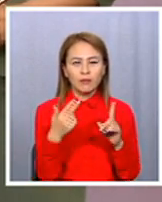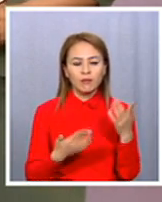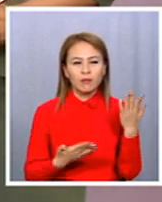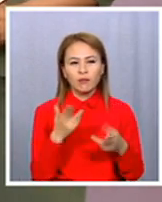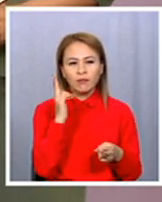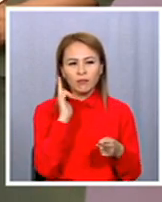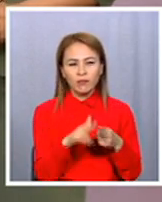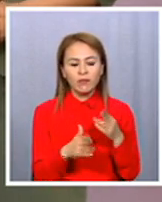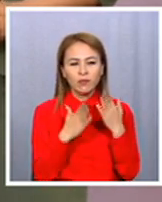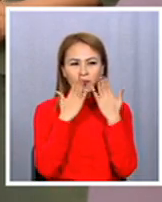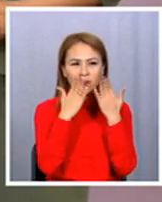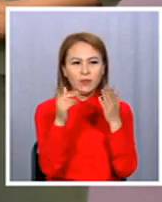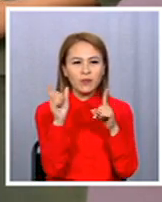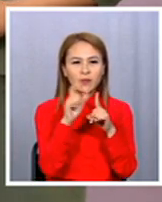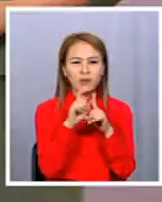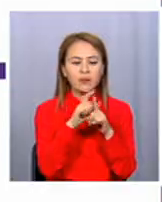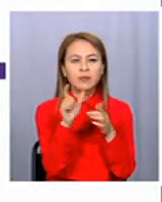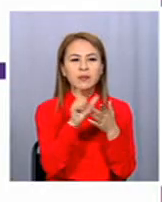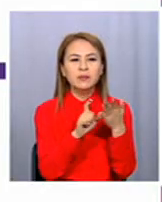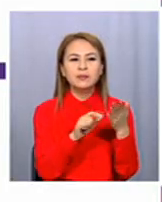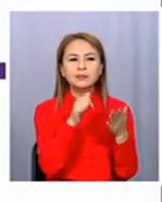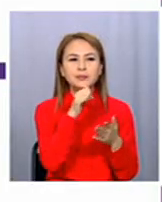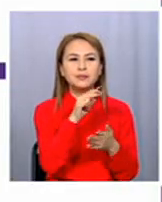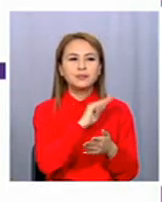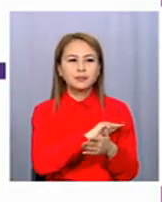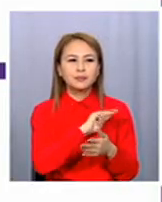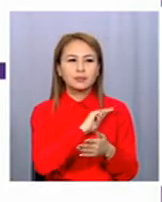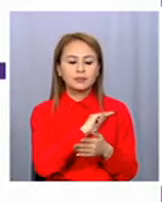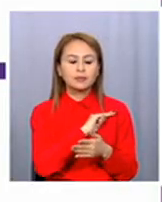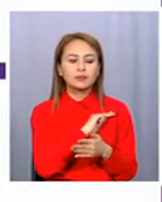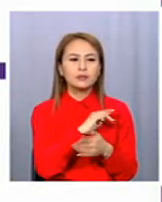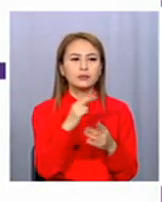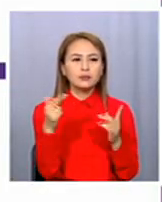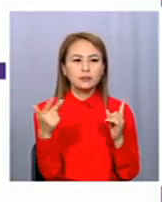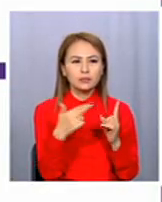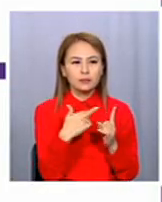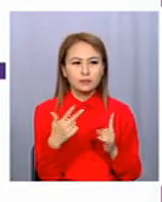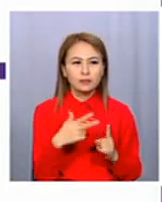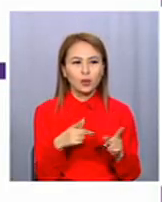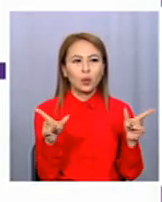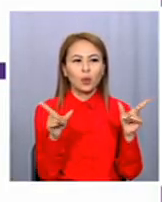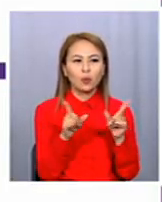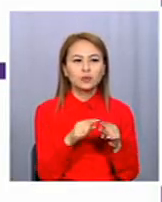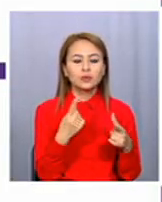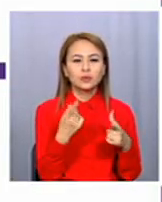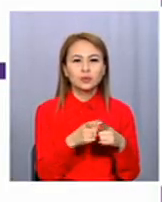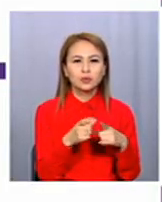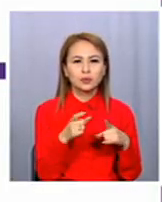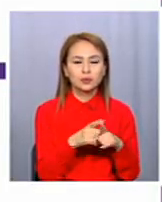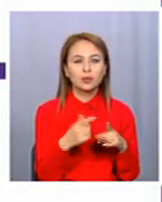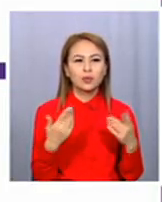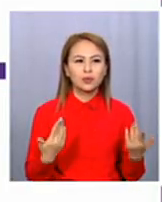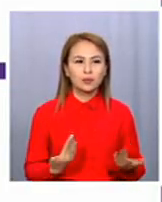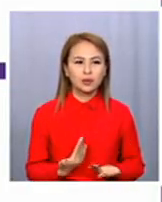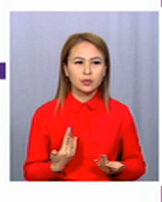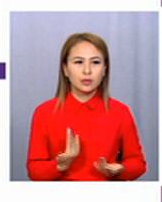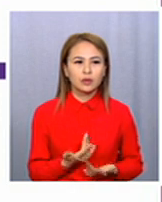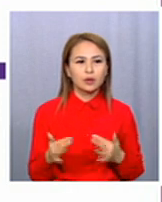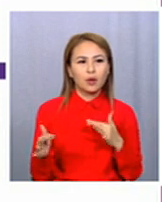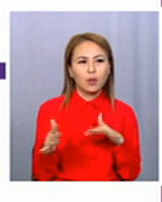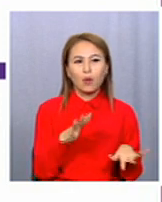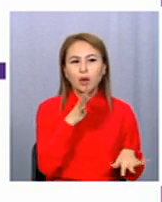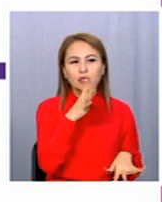болсақ, сөздікпен жұмыс жасап көрейік. Мәтіндегі қос сөзі өмірде